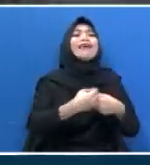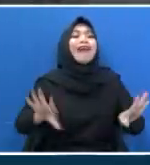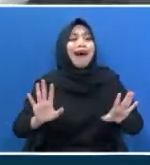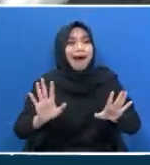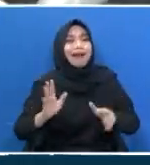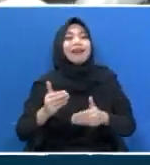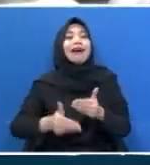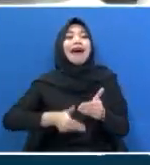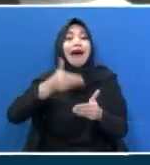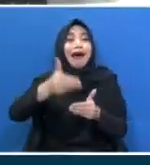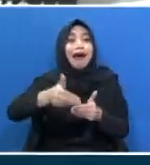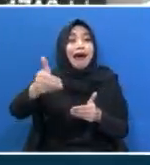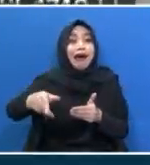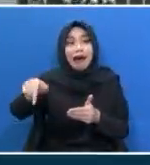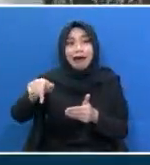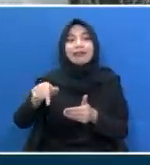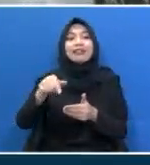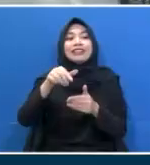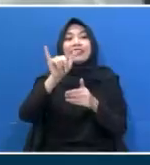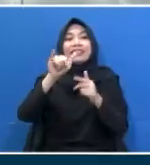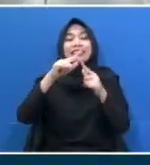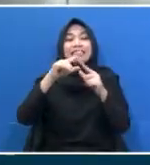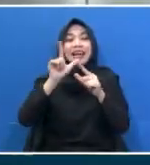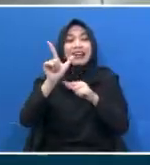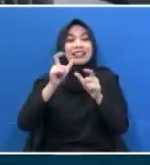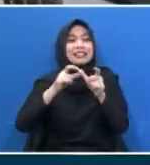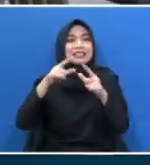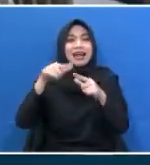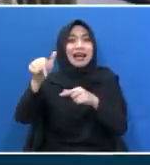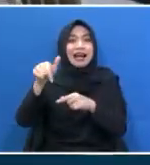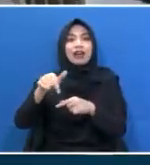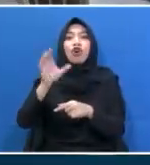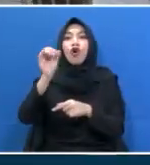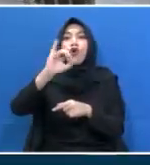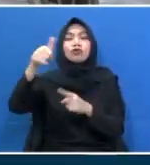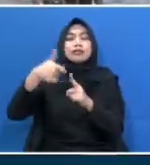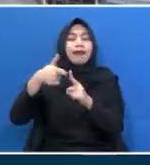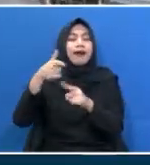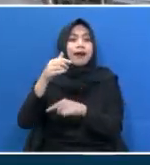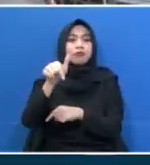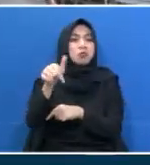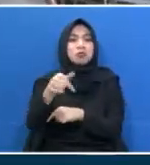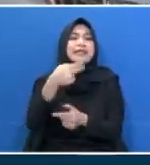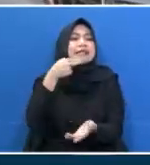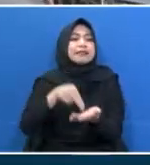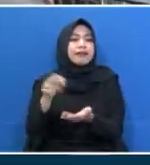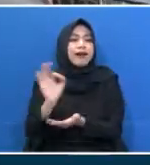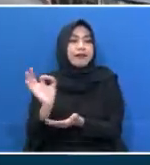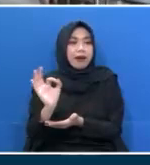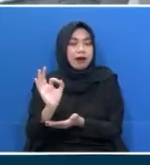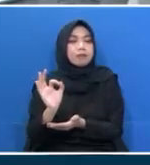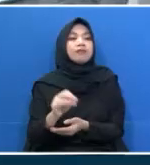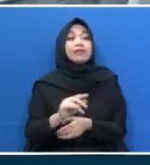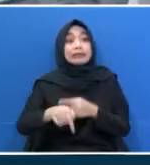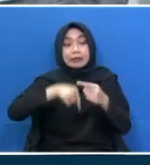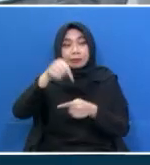diketahui, bisnis yang dijalankan oleh pemilik dari Yalsa Butik ini tidak mengantongi izin dari otoritas jasa keuangan.